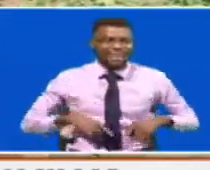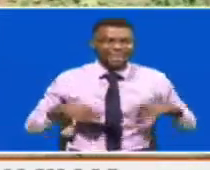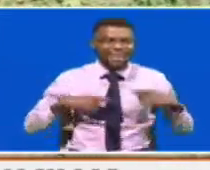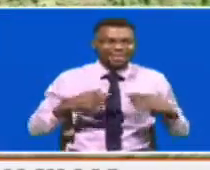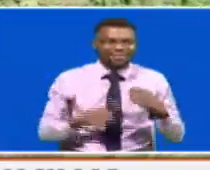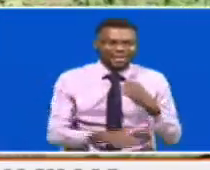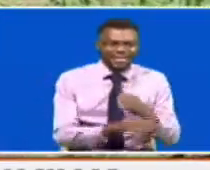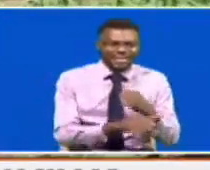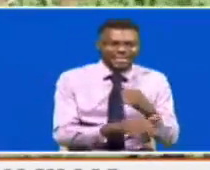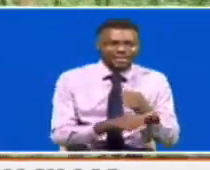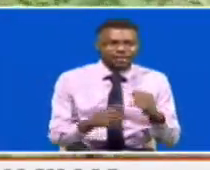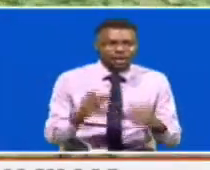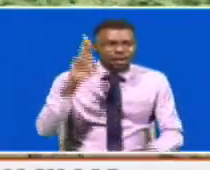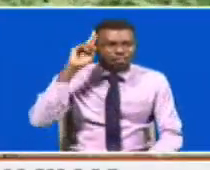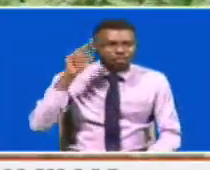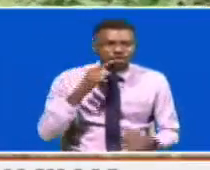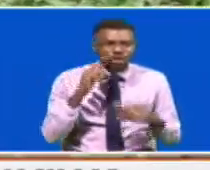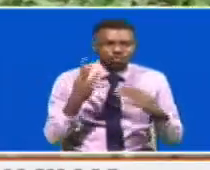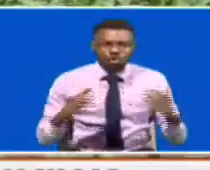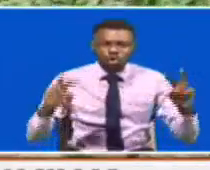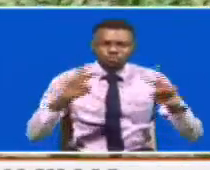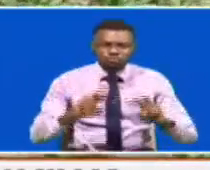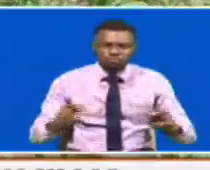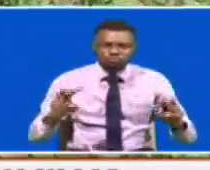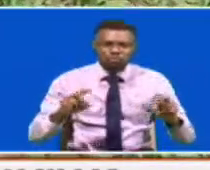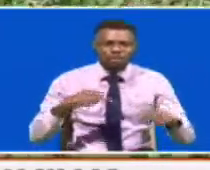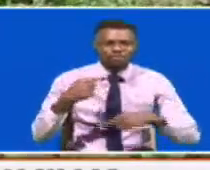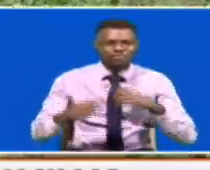huku polisi wakisema kuwa wanachunguza kisa hicho.